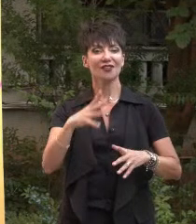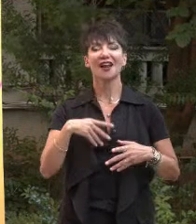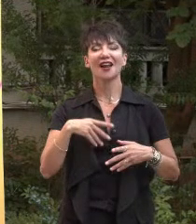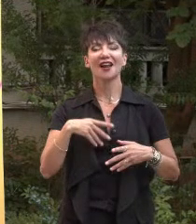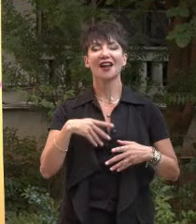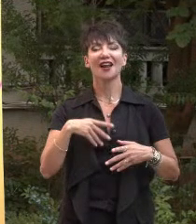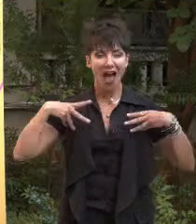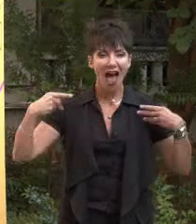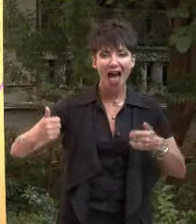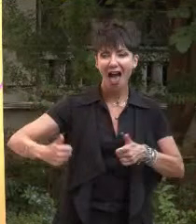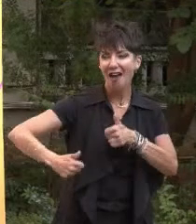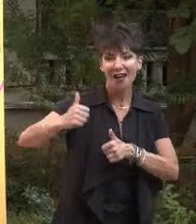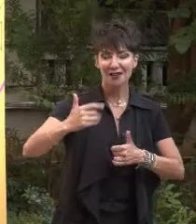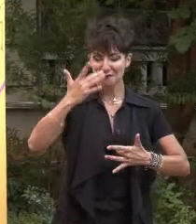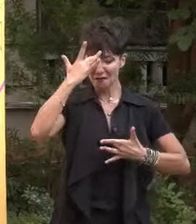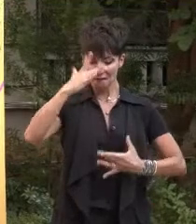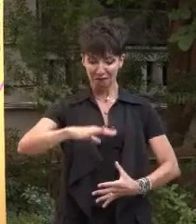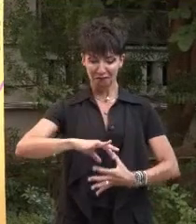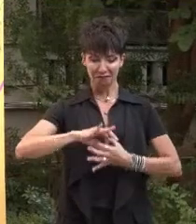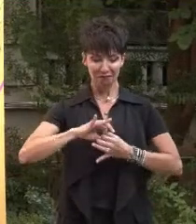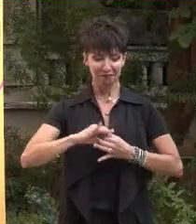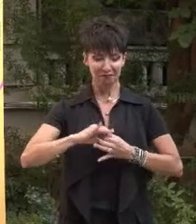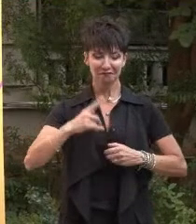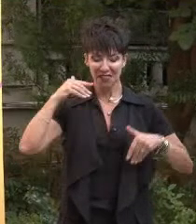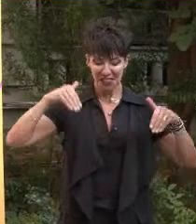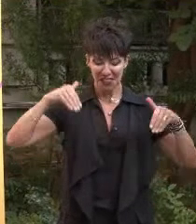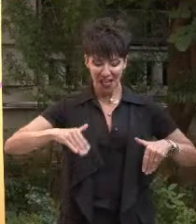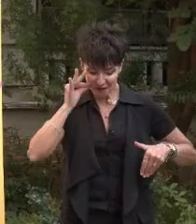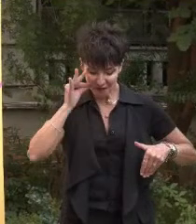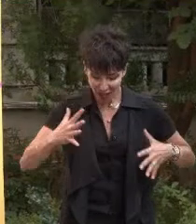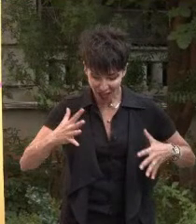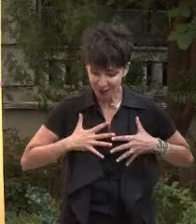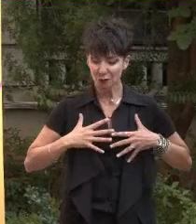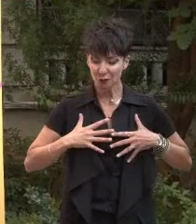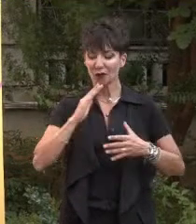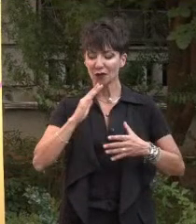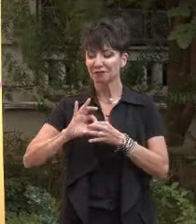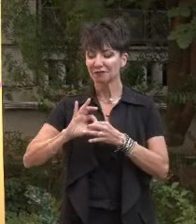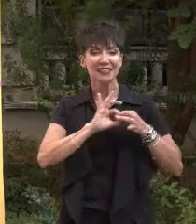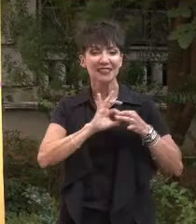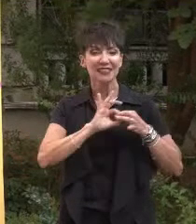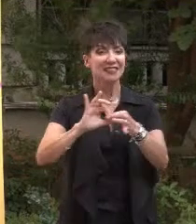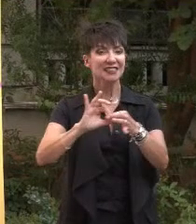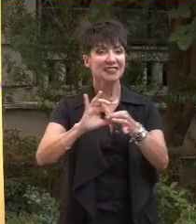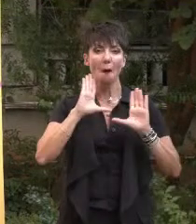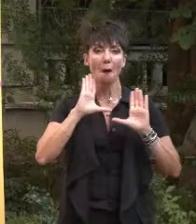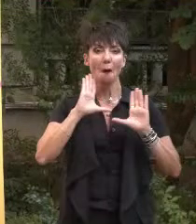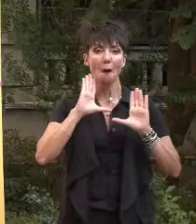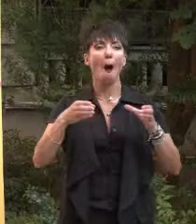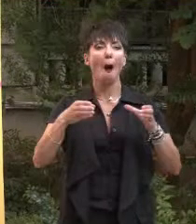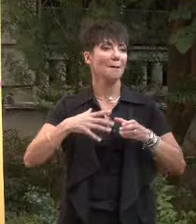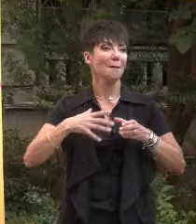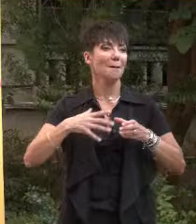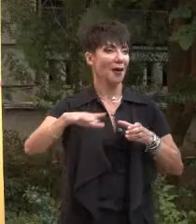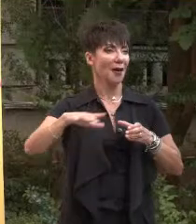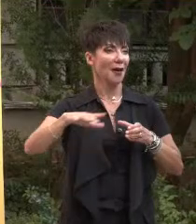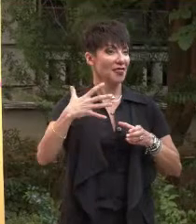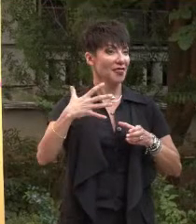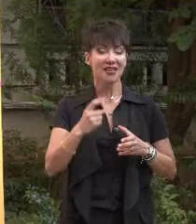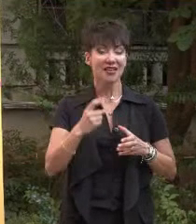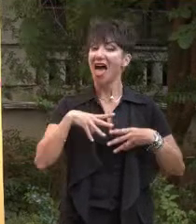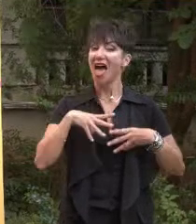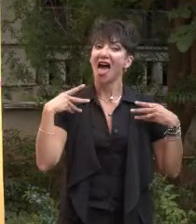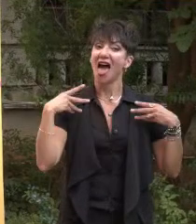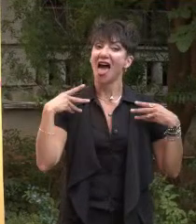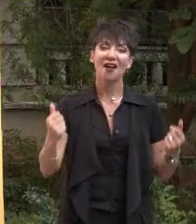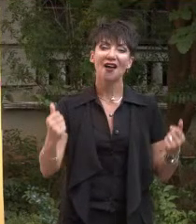άμυλα, από αυτοπεποίθηση, από αυτοσεβασμό, από συλλογικότητα, από ομαδικότητα, από